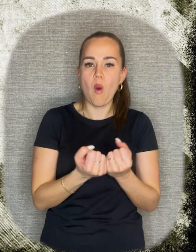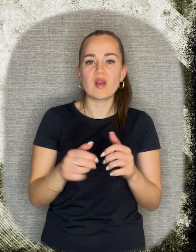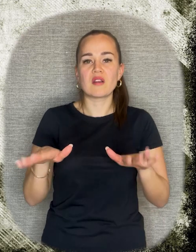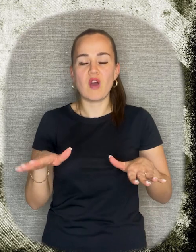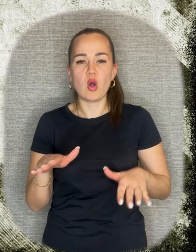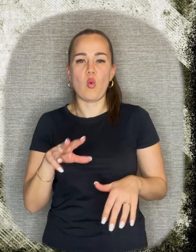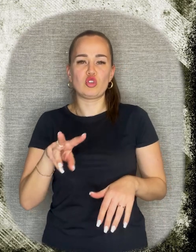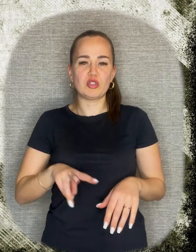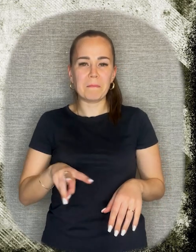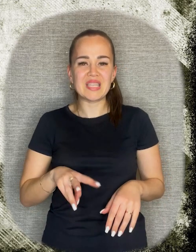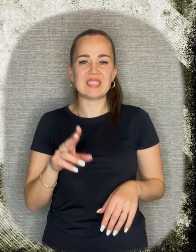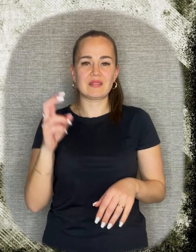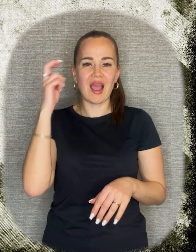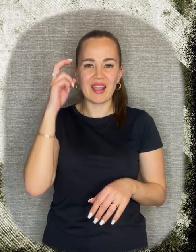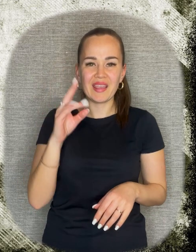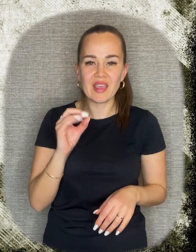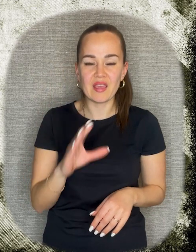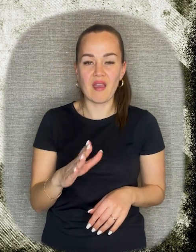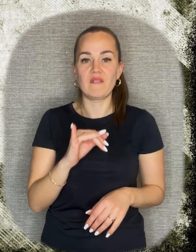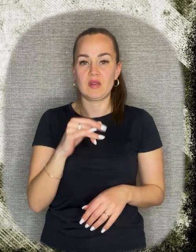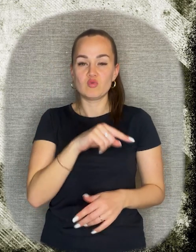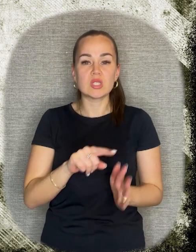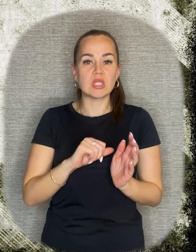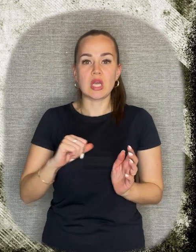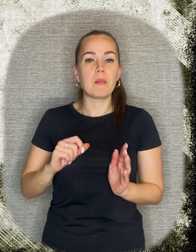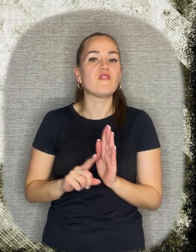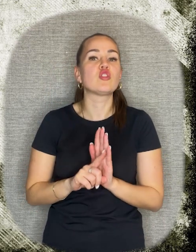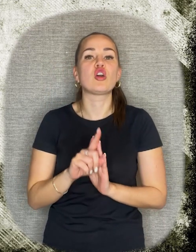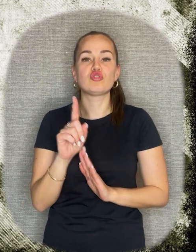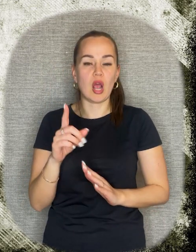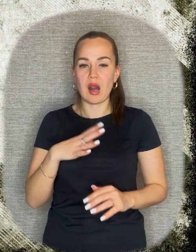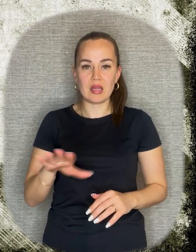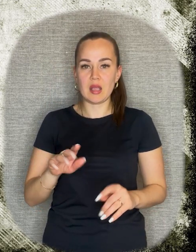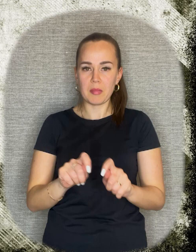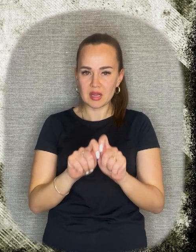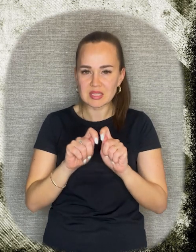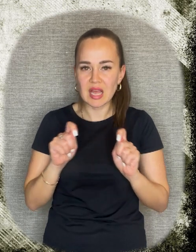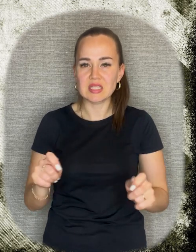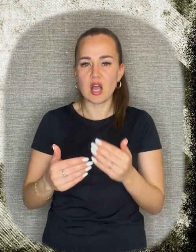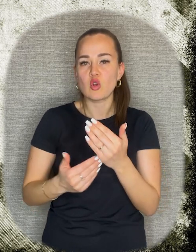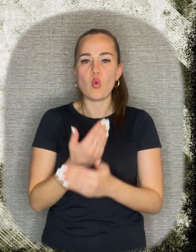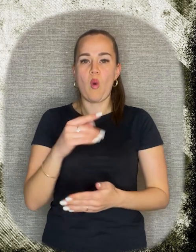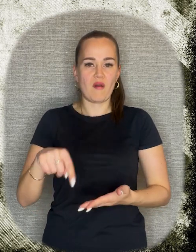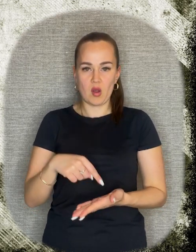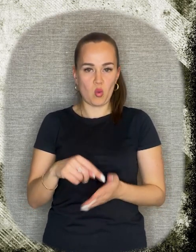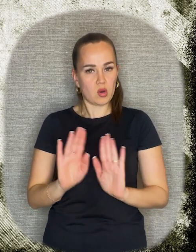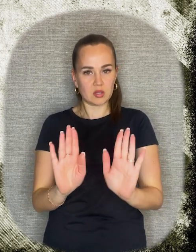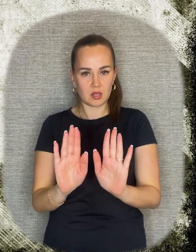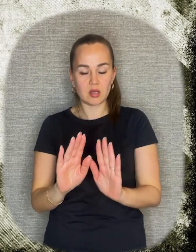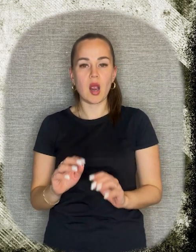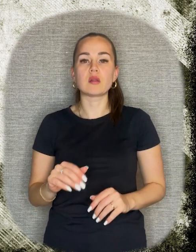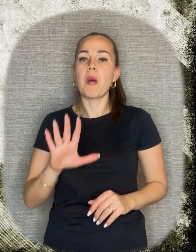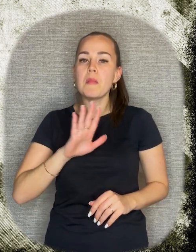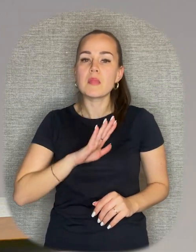Новгород Воронеж Минск Киев поэтому здесь с самого начала речь не шла о создании по сути